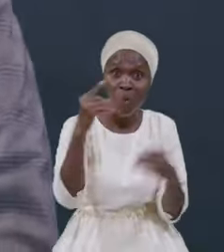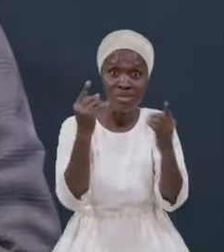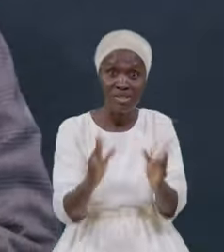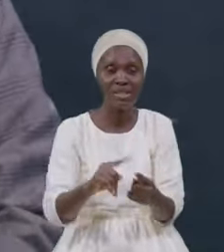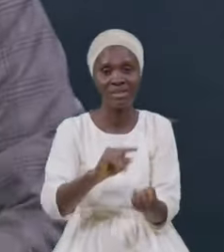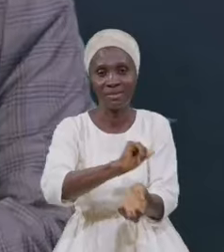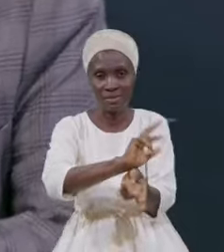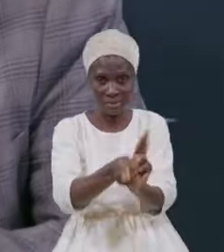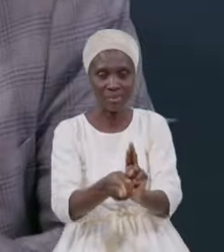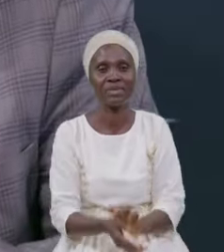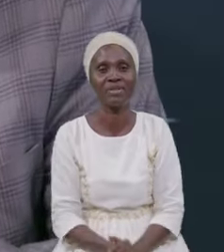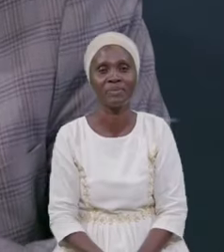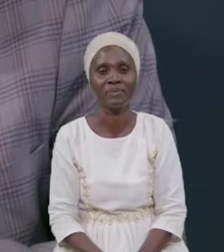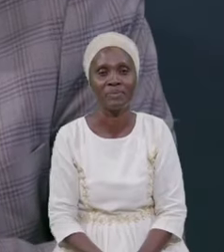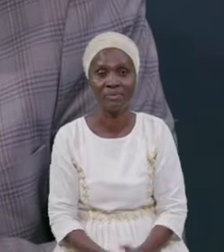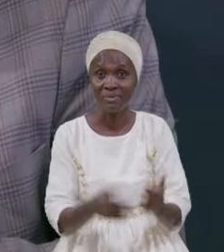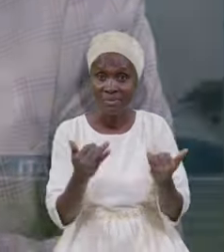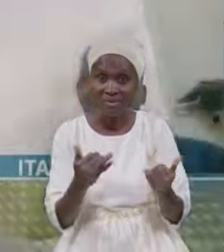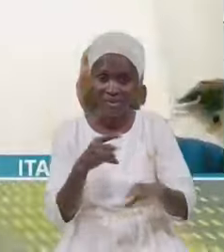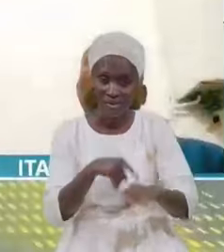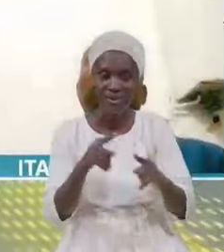La tête baissée, les yeux fermés.